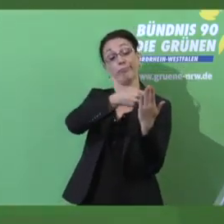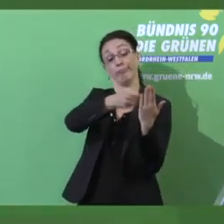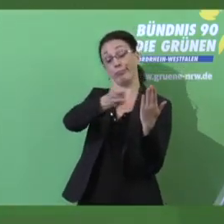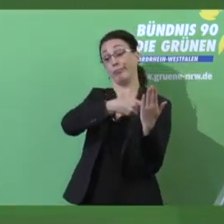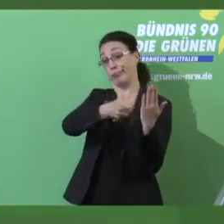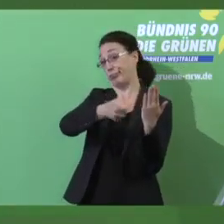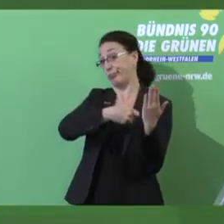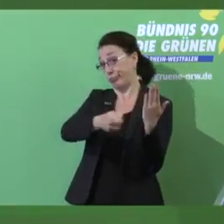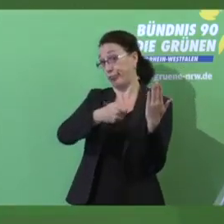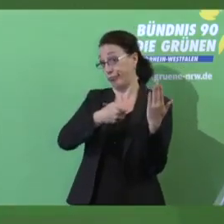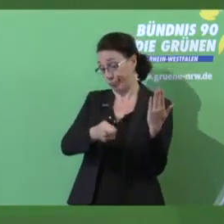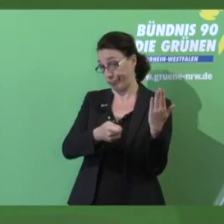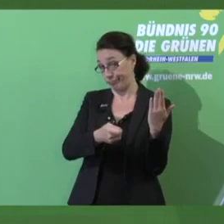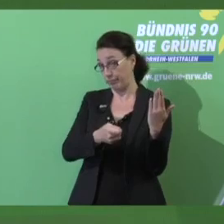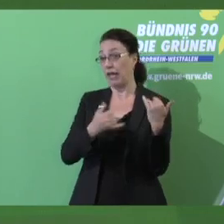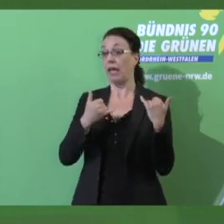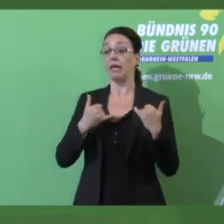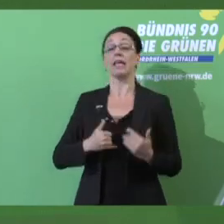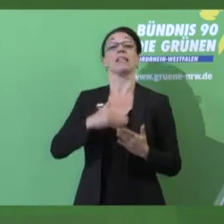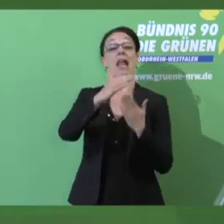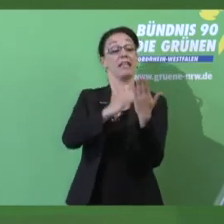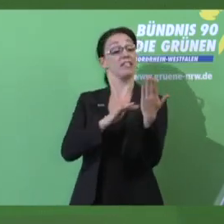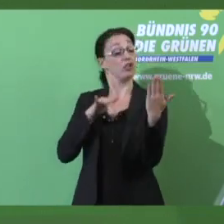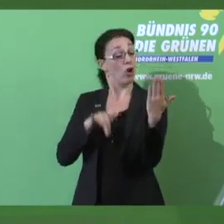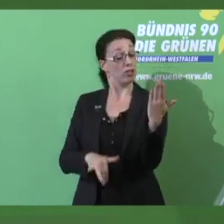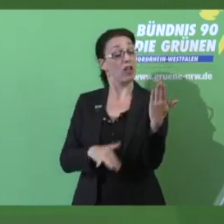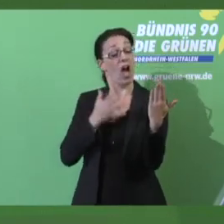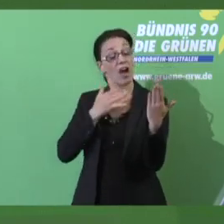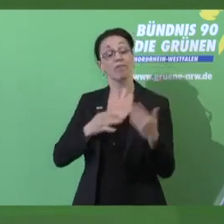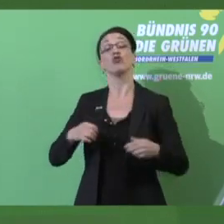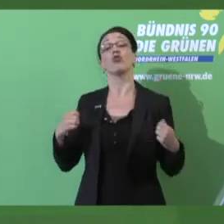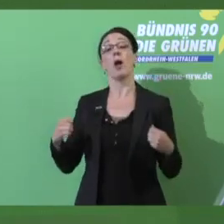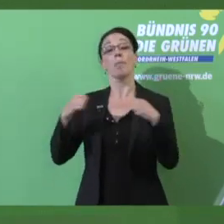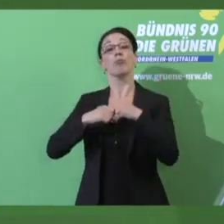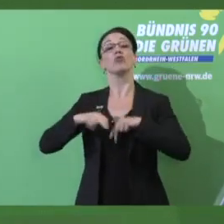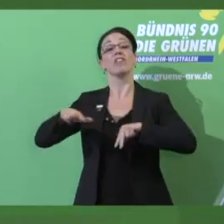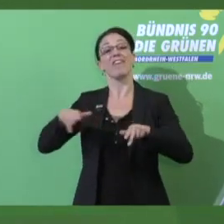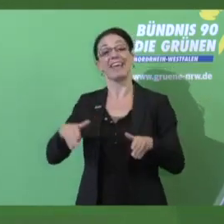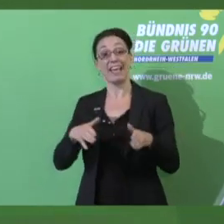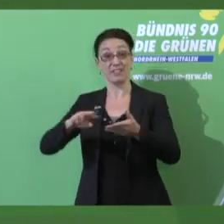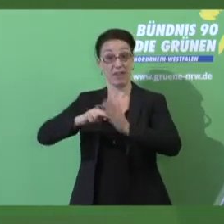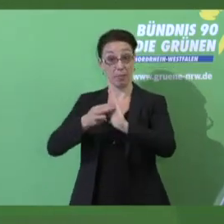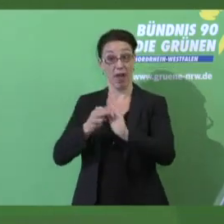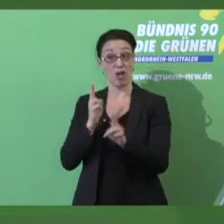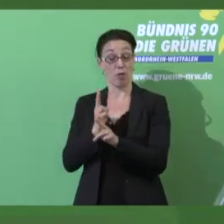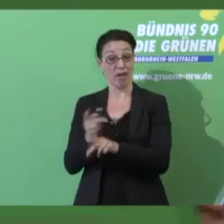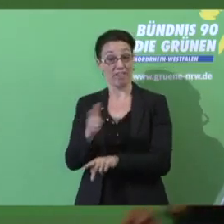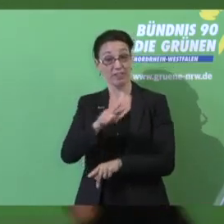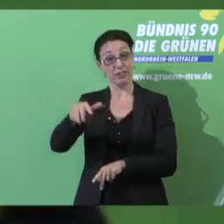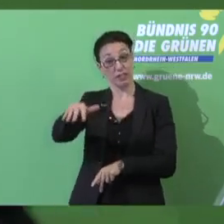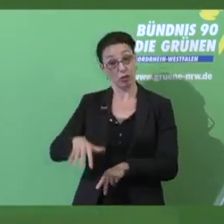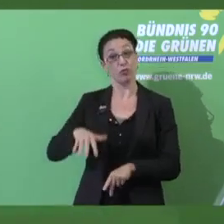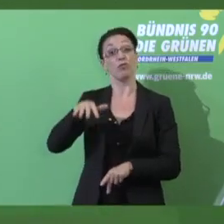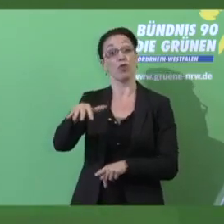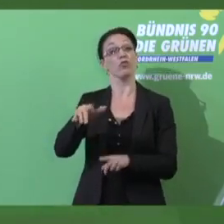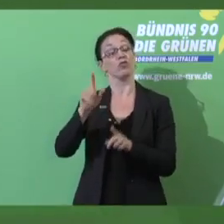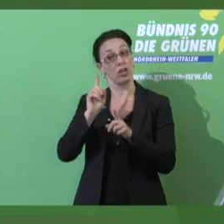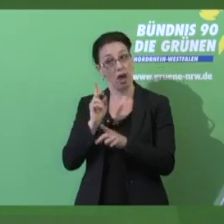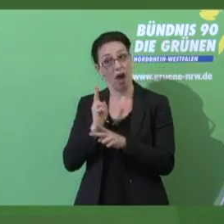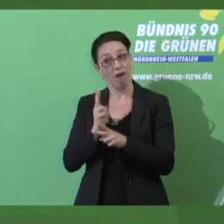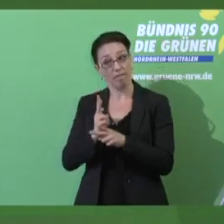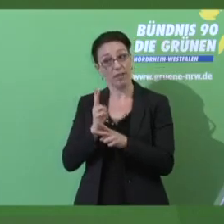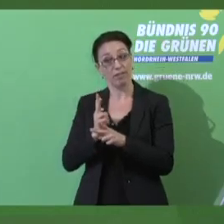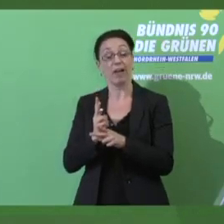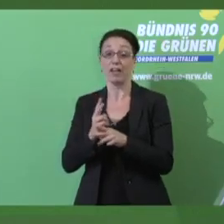zurückgestellt. Jetzt steht die Anmeldung zum Bundesverkehrswegeplan an, der eigentlich 2015 sozusagen auf jeden Fall dann von einer